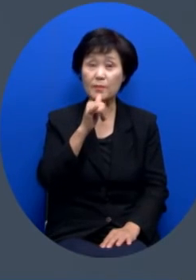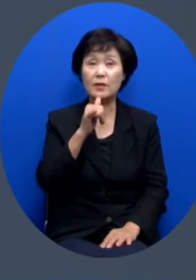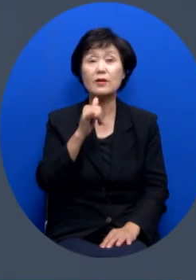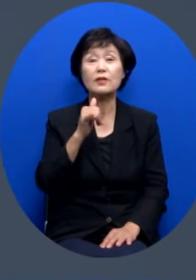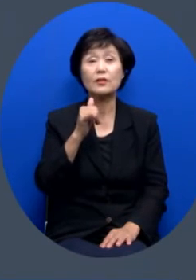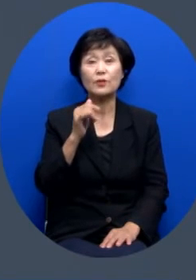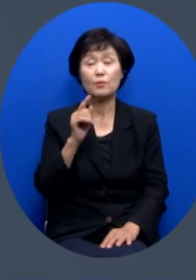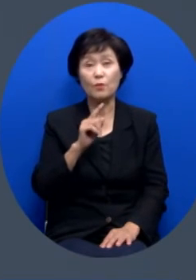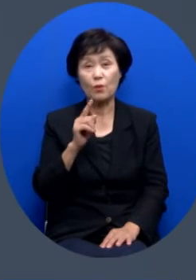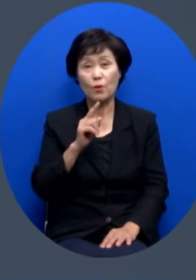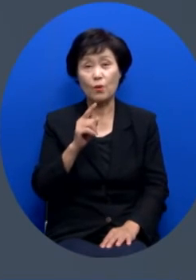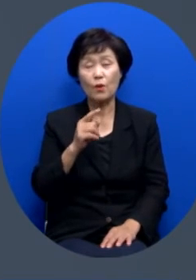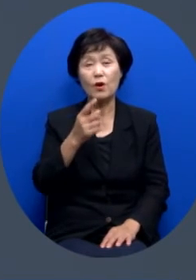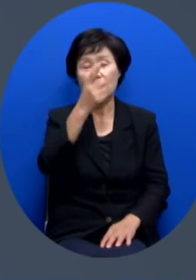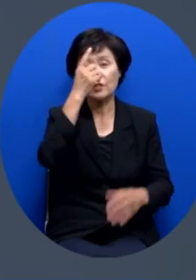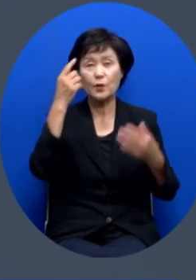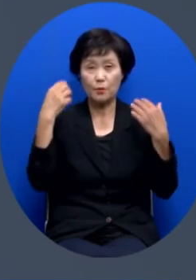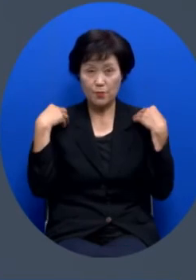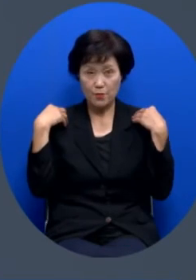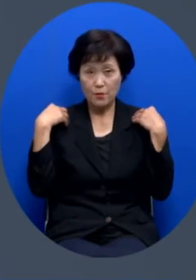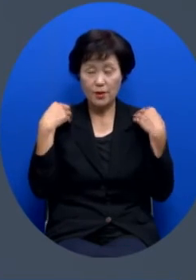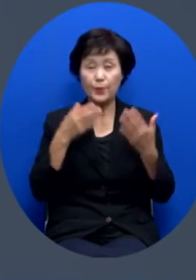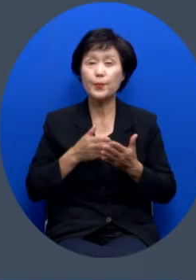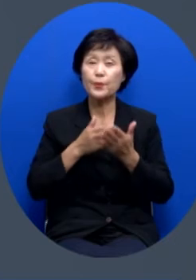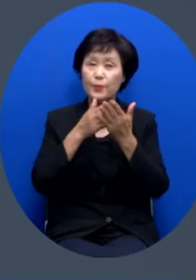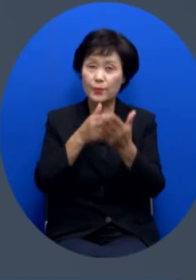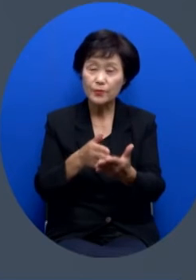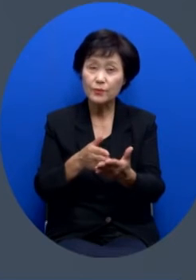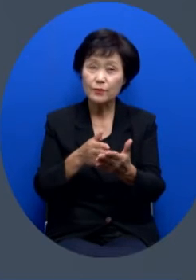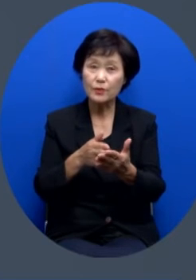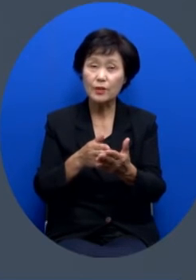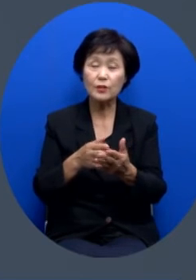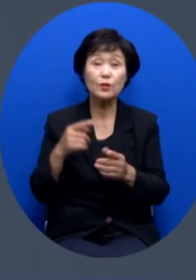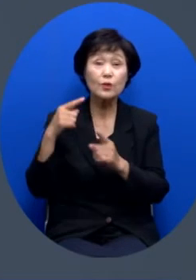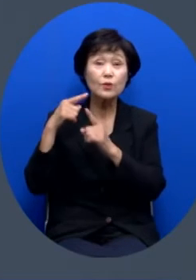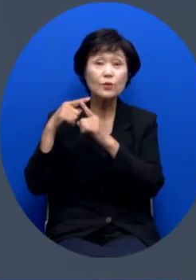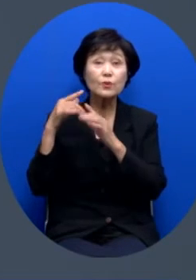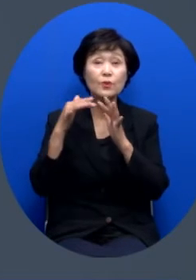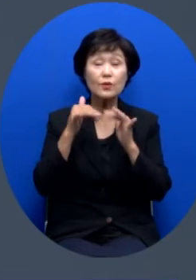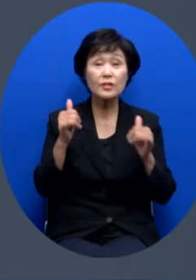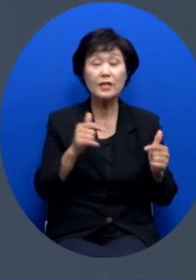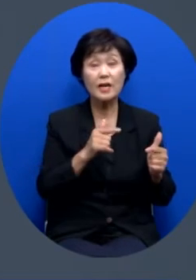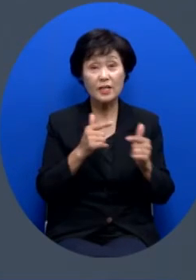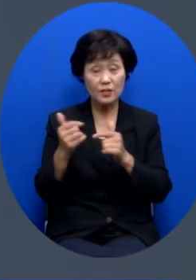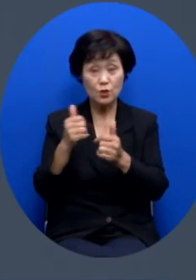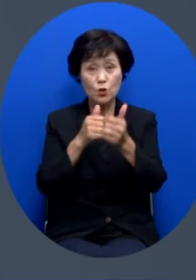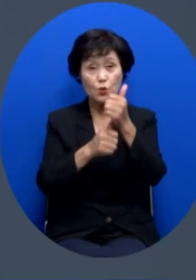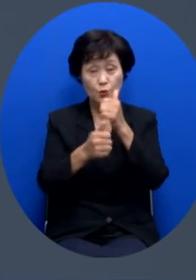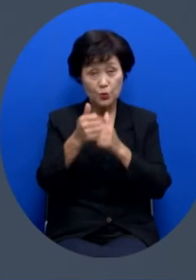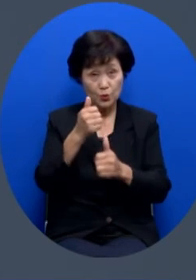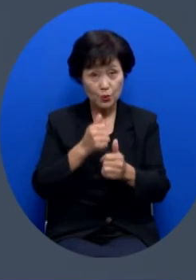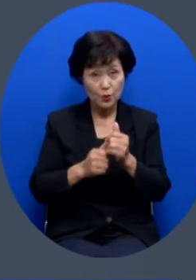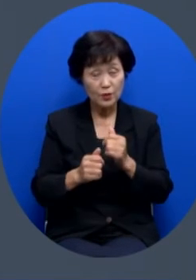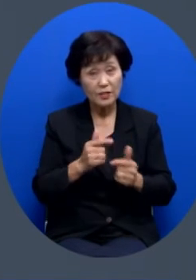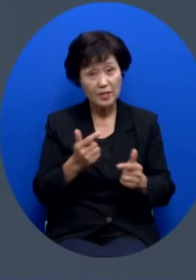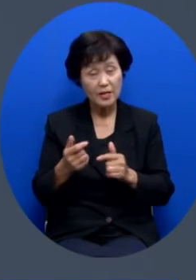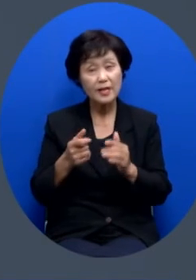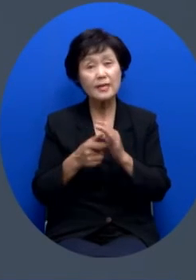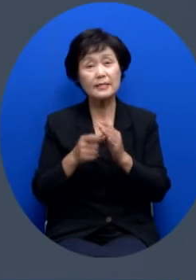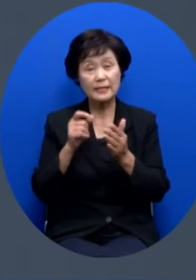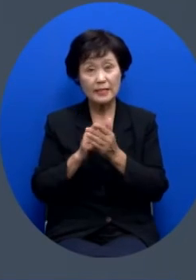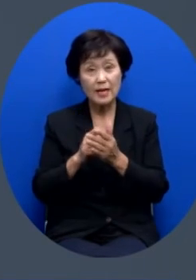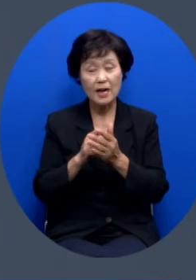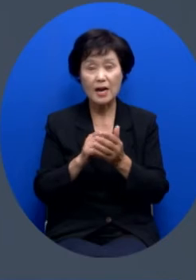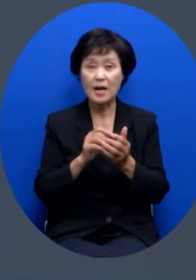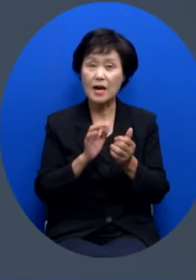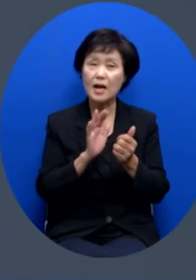우리가 정부에도 요청을 해서 에 순교자들의 9 손 들에게도 에 적절한 혜택이